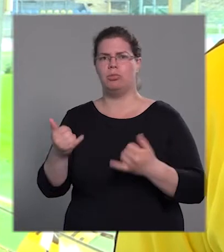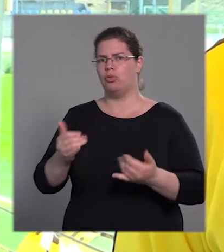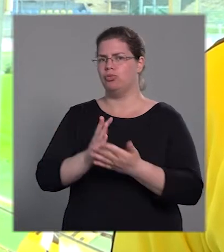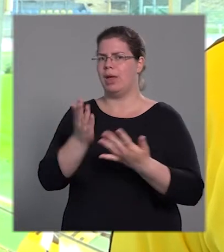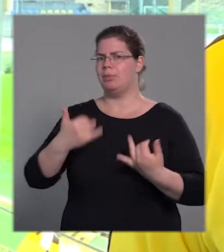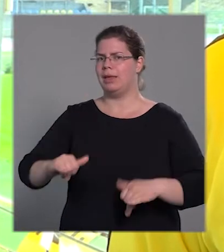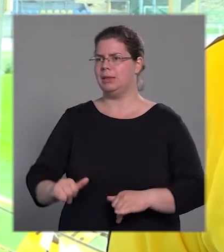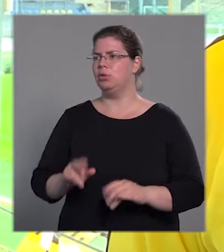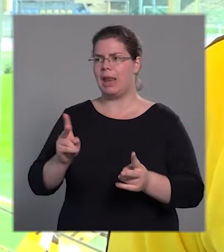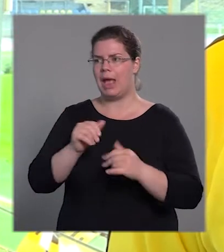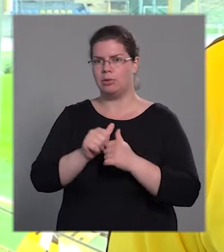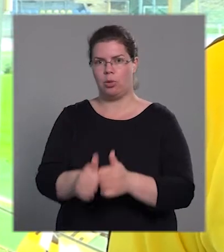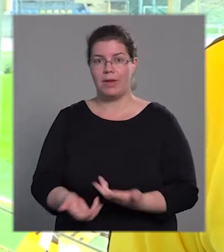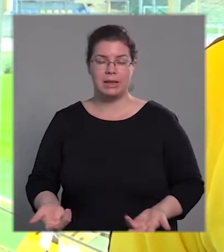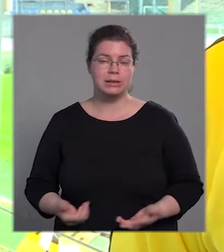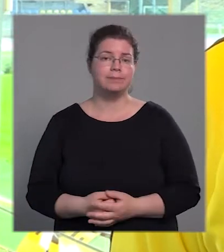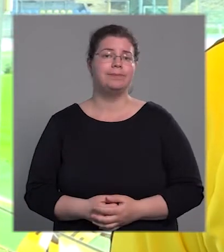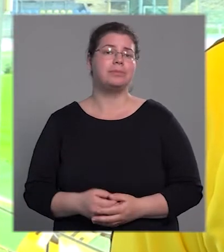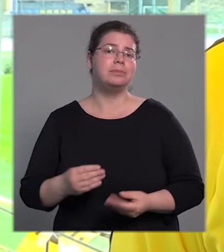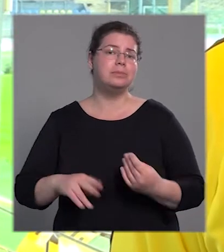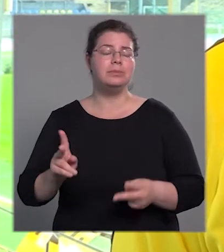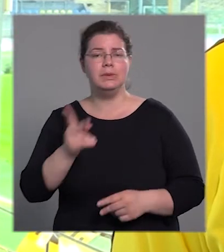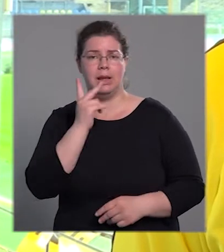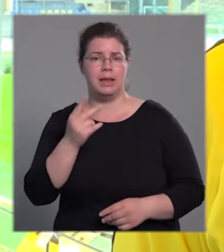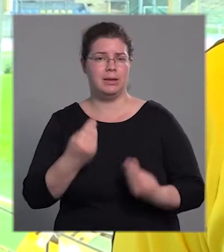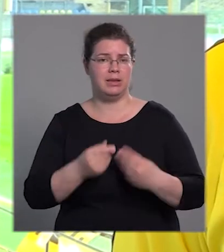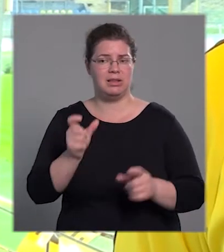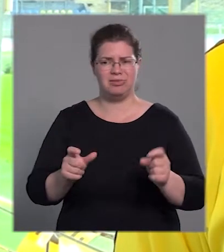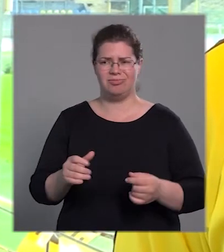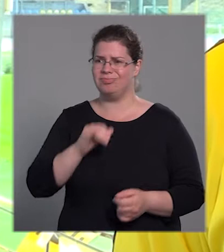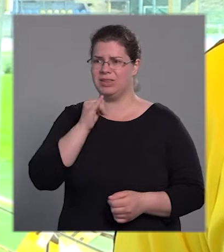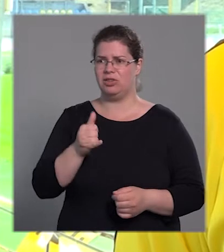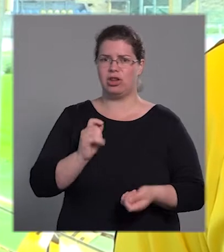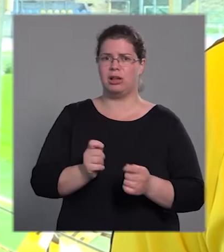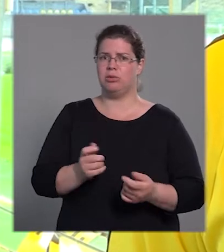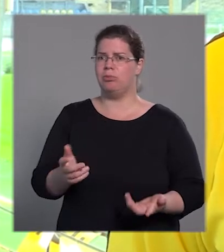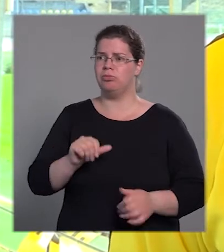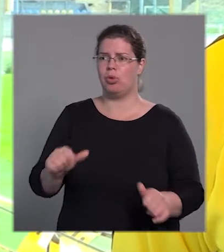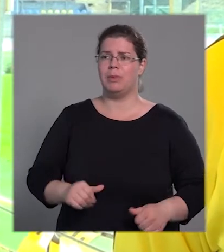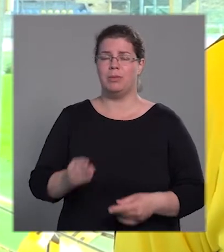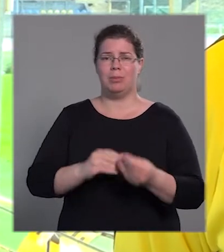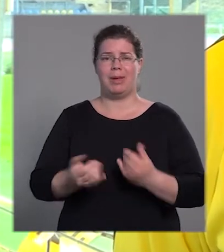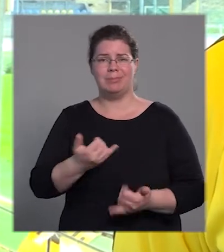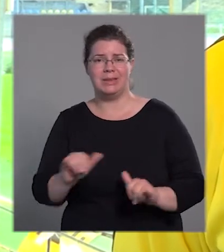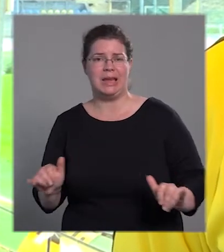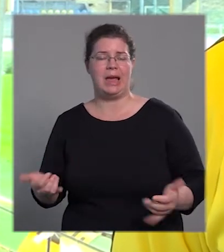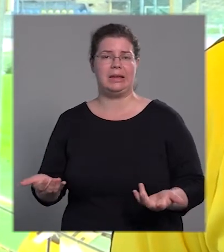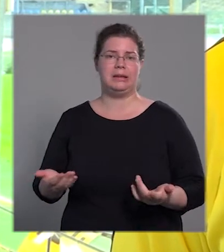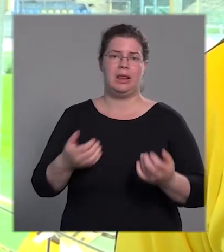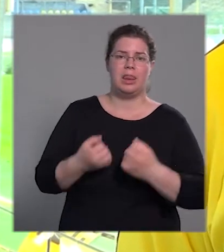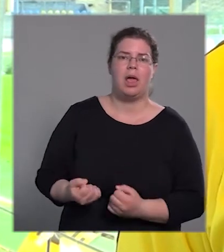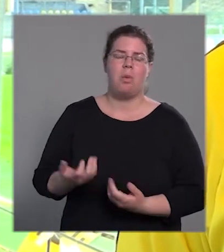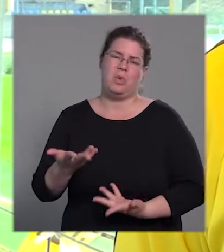azt is lehet követni, úgyhogy azért lehet látni a játékosokon, hogy nincsenek top formában, hiszen azért mindenkit lehúzott